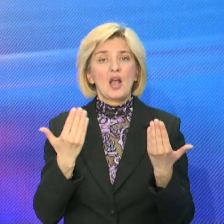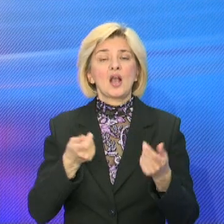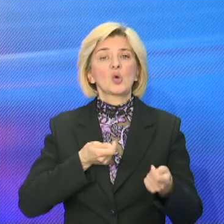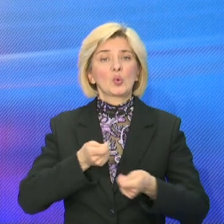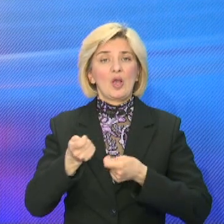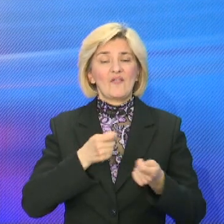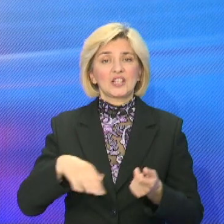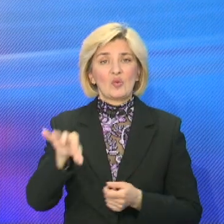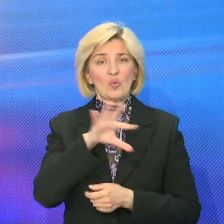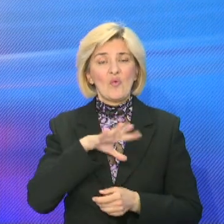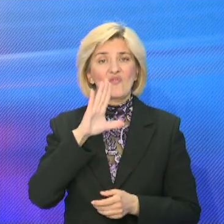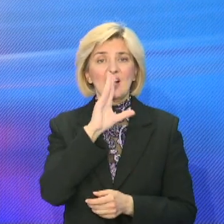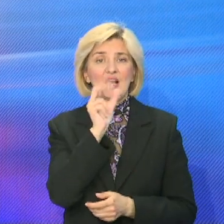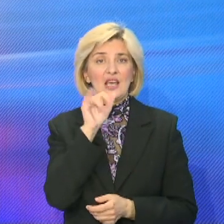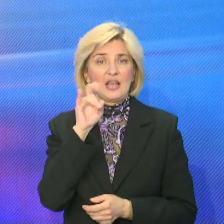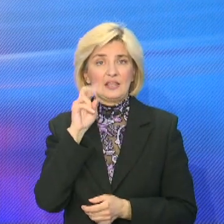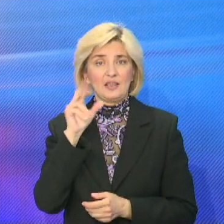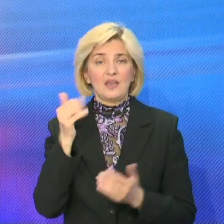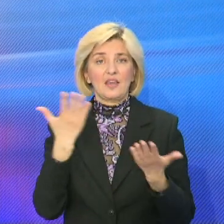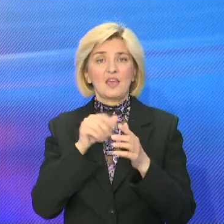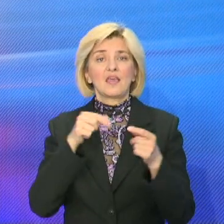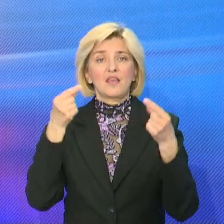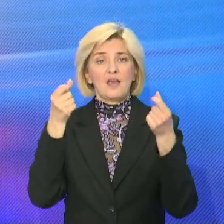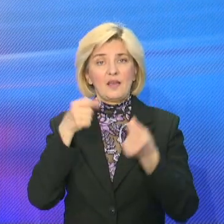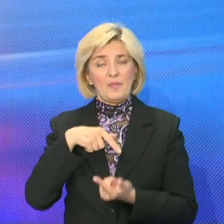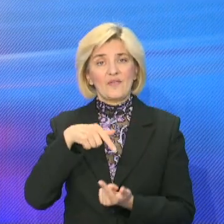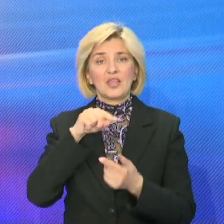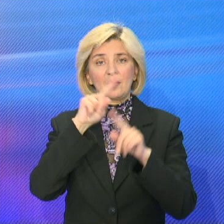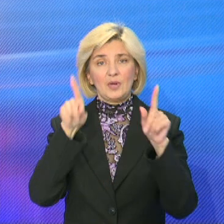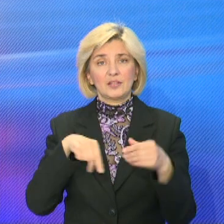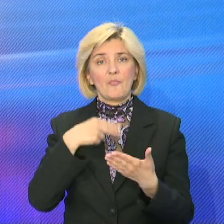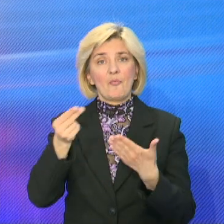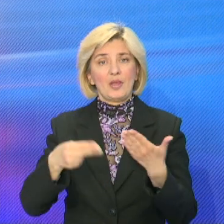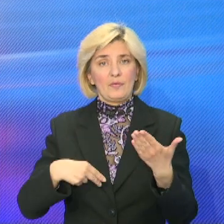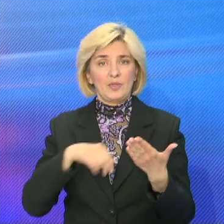коране к и кино от победным листе покинул свое подобрана